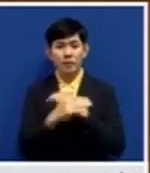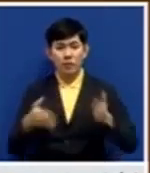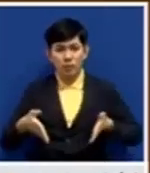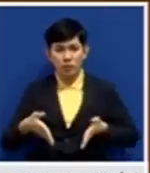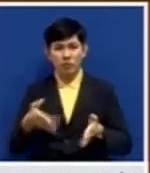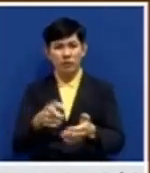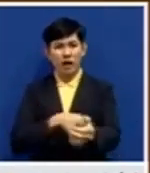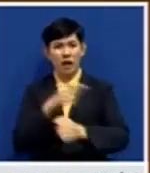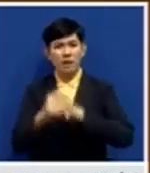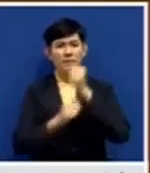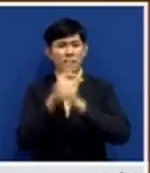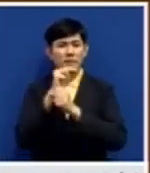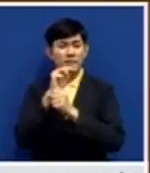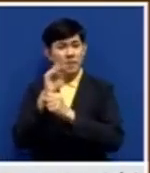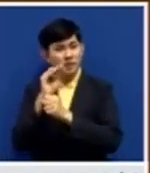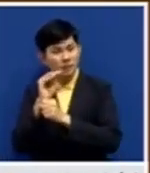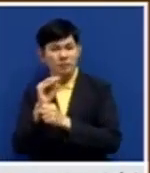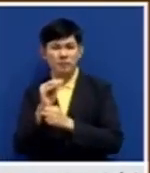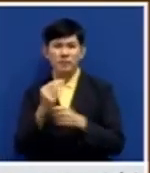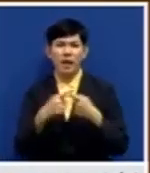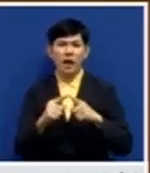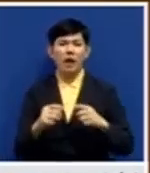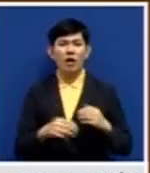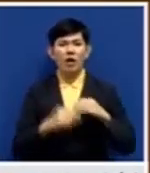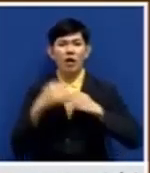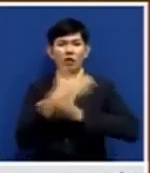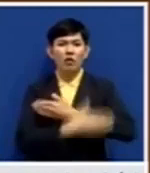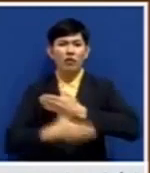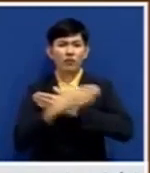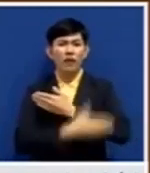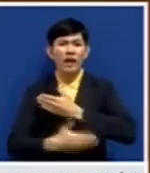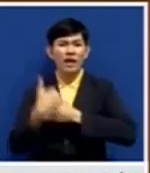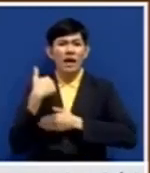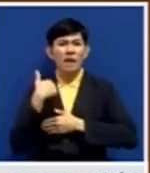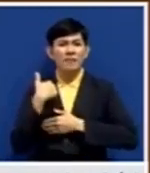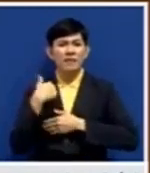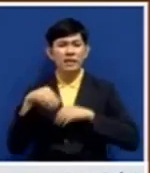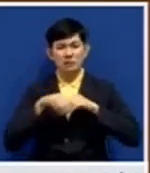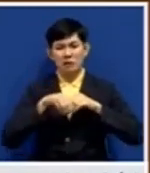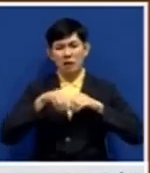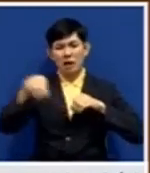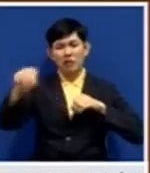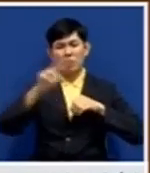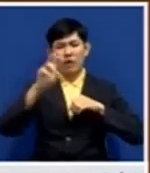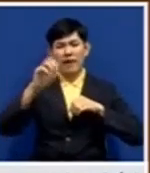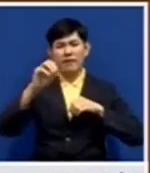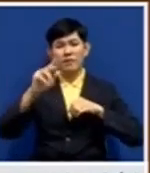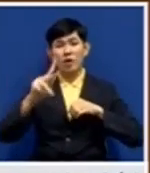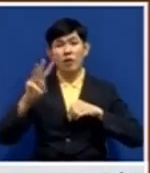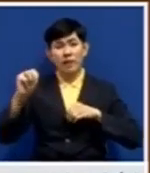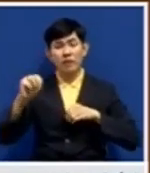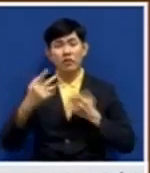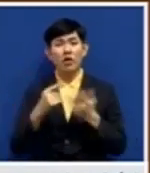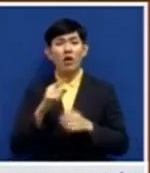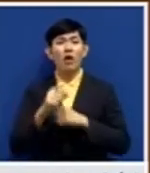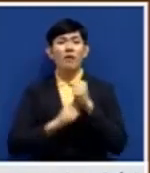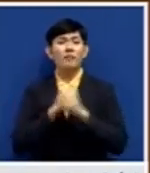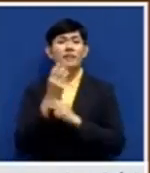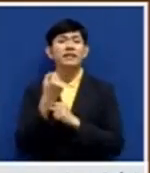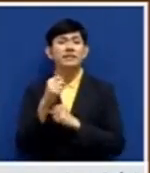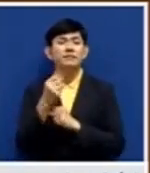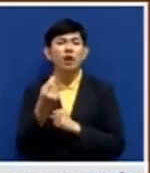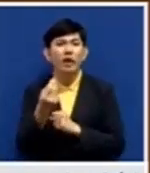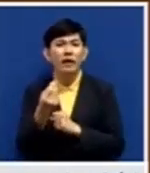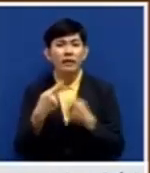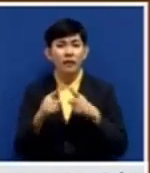30-40 ปีรถไฟไม่เคยมีอยู่แค่250กว่ากิโลเมตร กี่สิบปีแต่รัฐบ